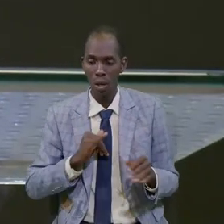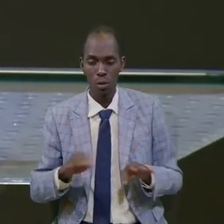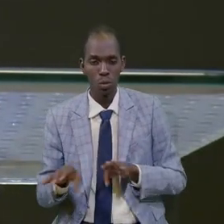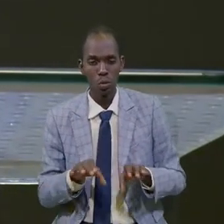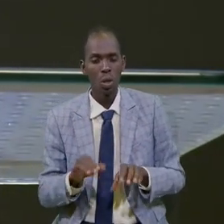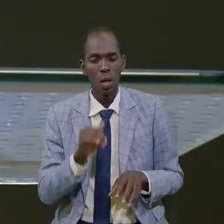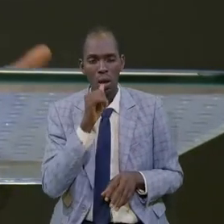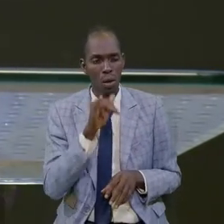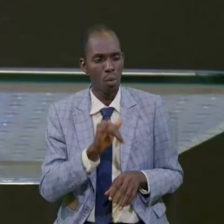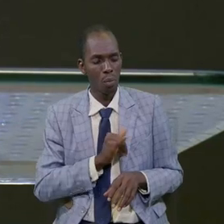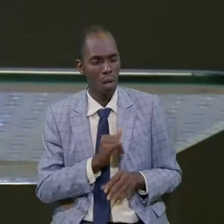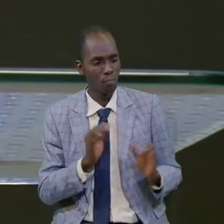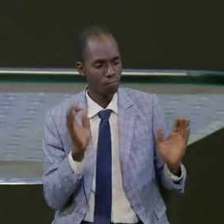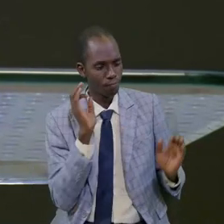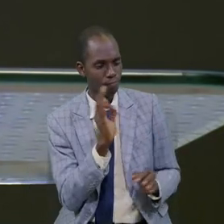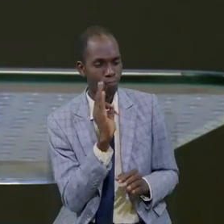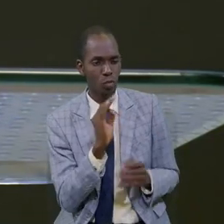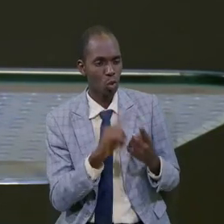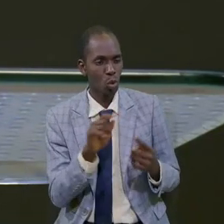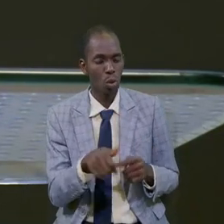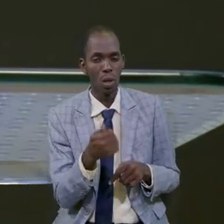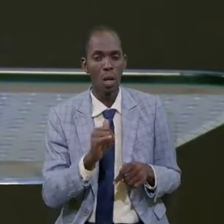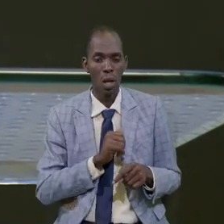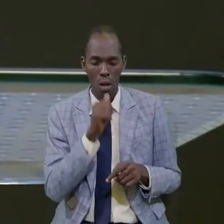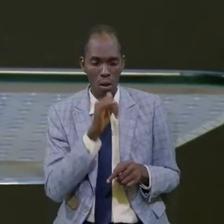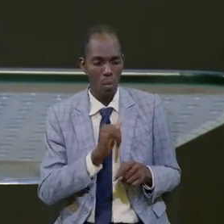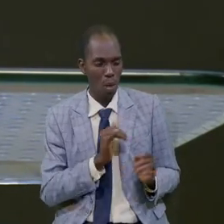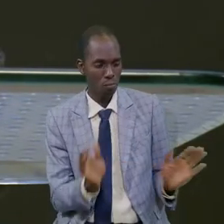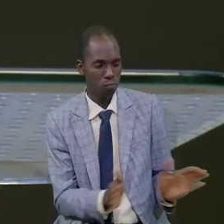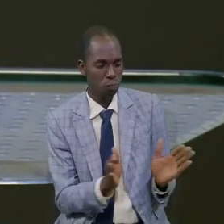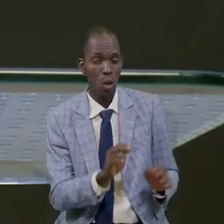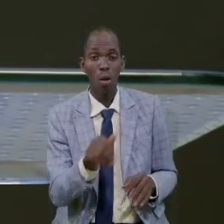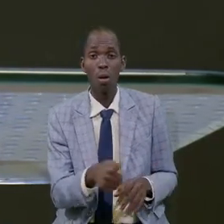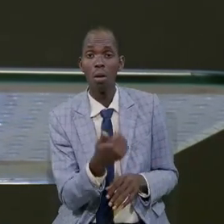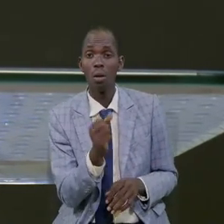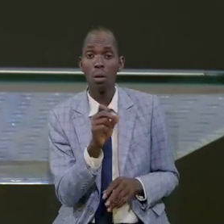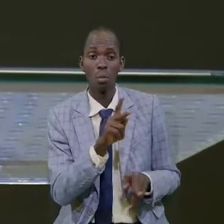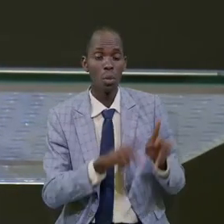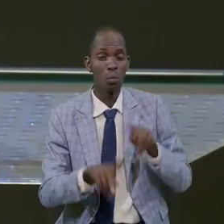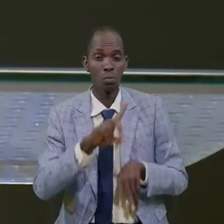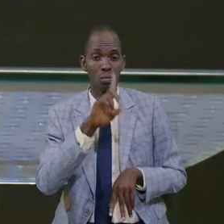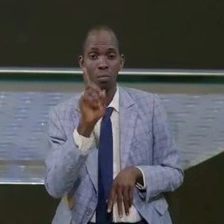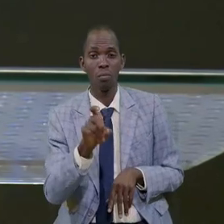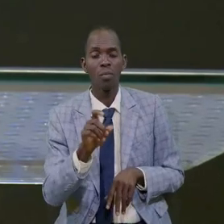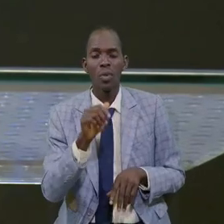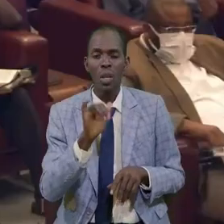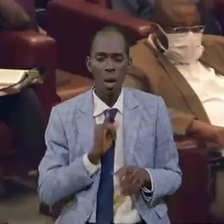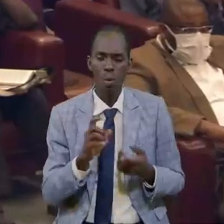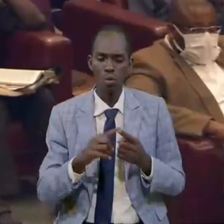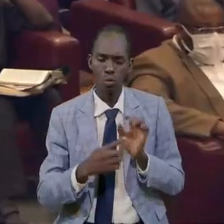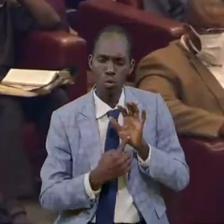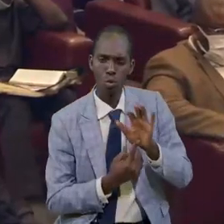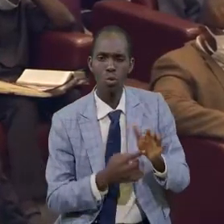est-ce que j'évangélise les autres? Est-ce que j'édifie les autres? Est-ce que j'encourage les autres? Je veux montrer